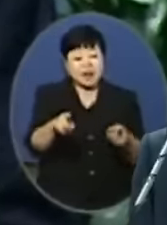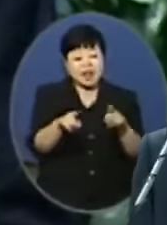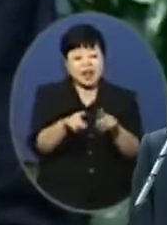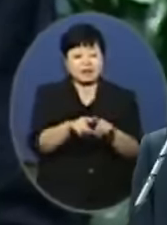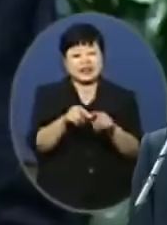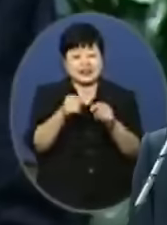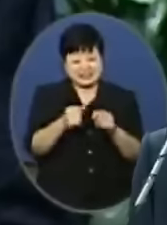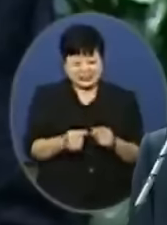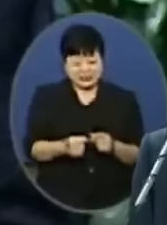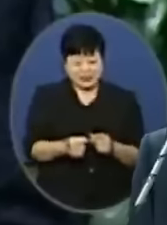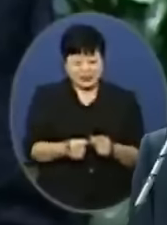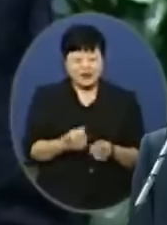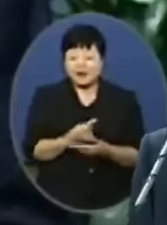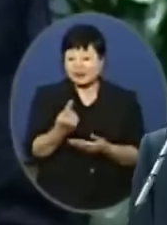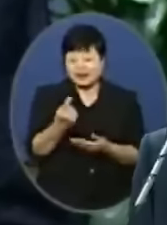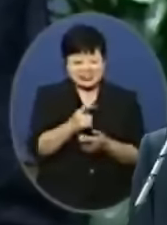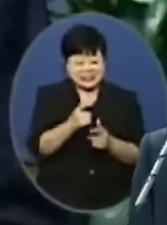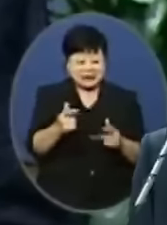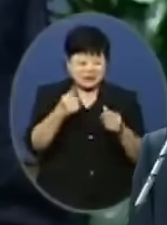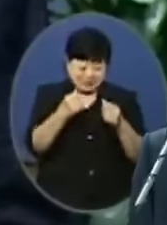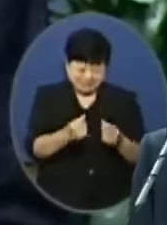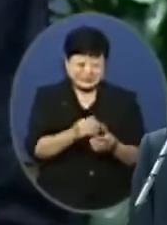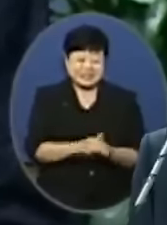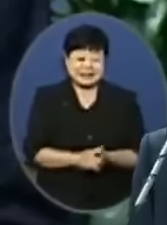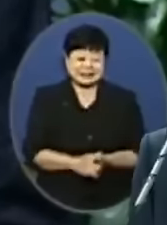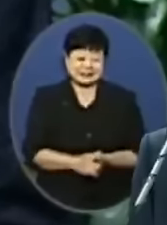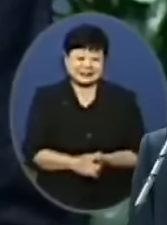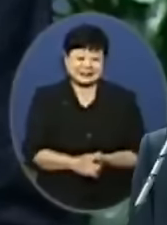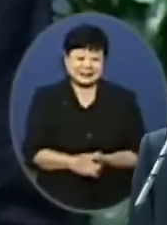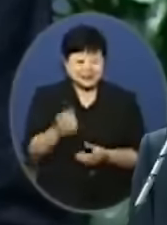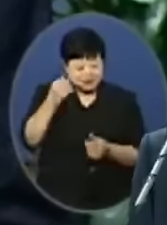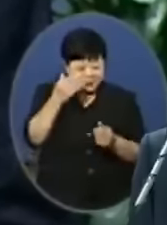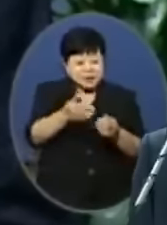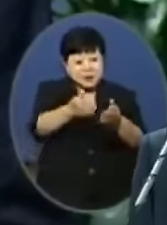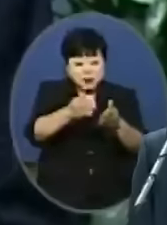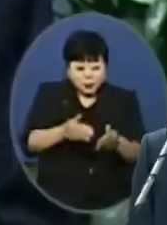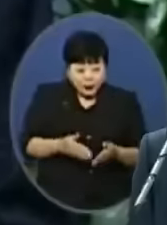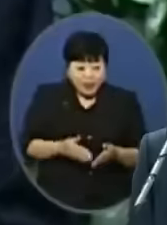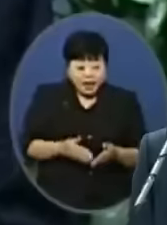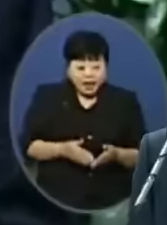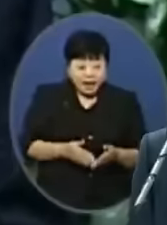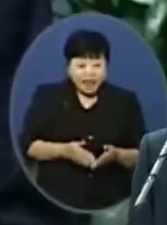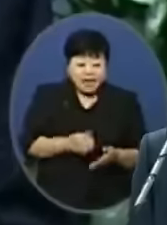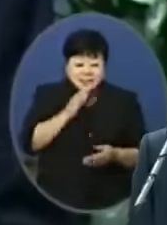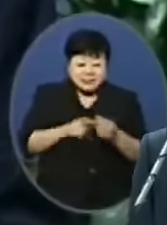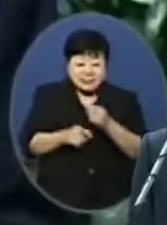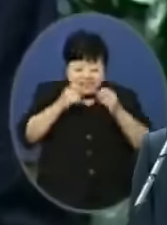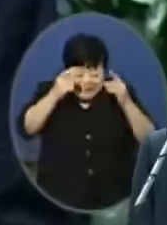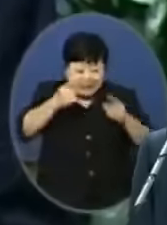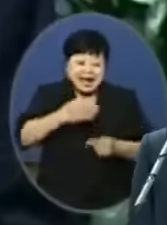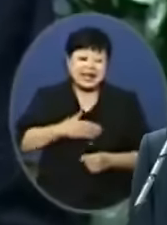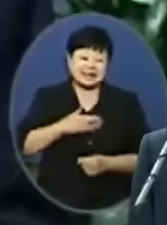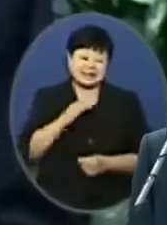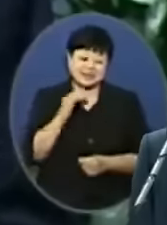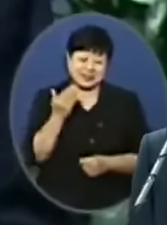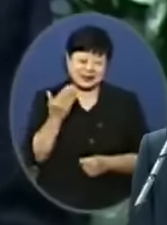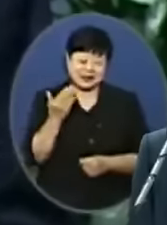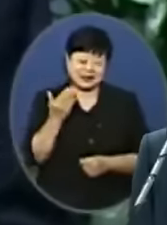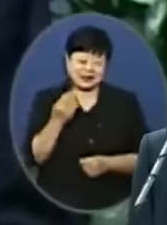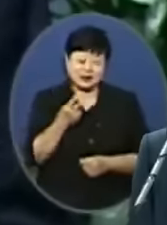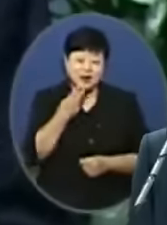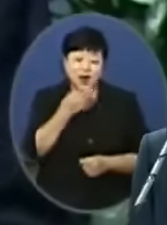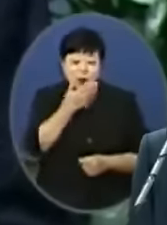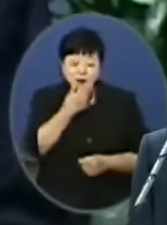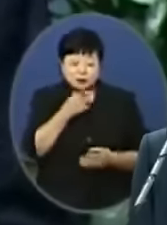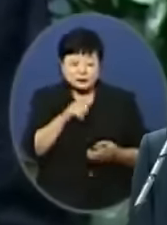같이 계시고 여러분을 떠나지 않고 계신 것입니다. 성령을 통해서 우리는 진리를 깨달아 알게 되는 것이에요.